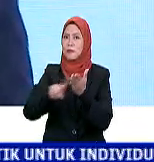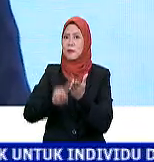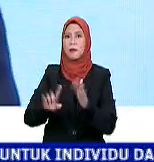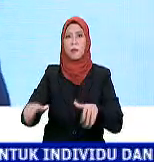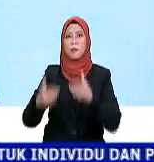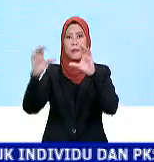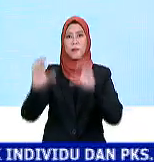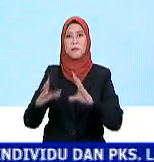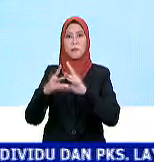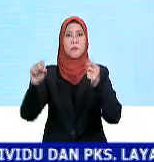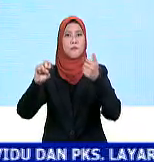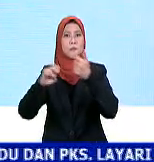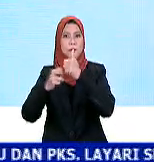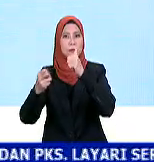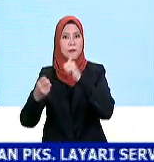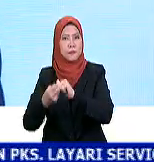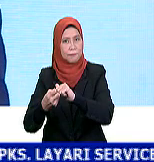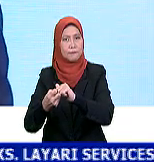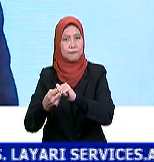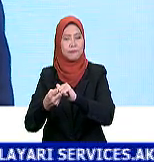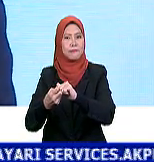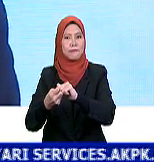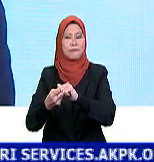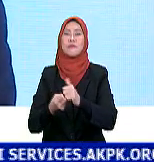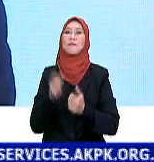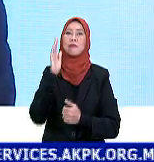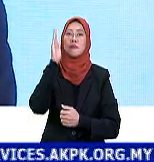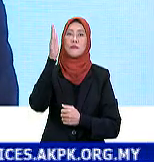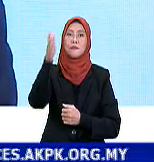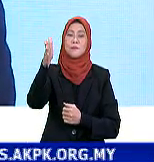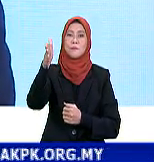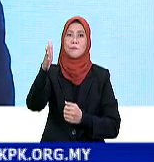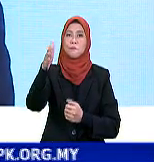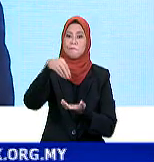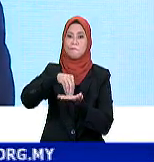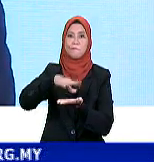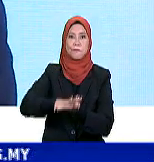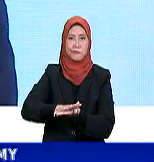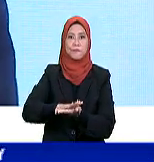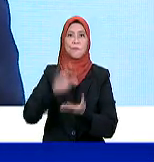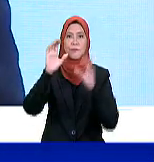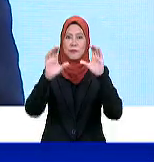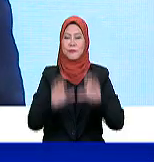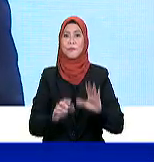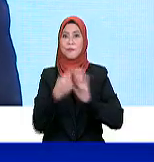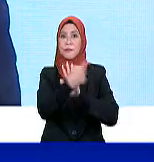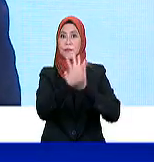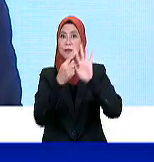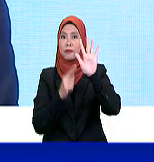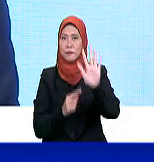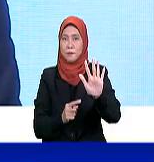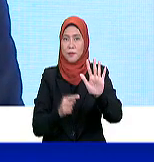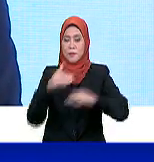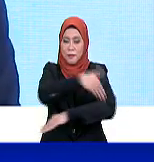caranya untuk kita menyelesaikan masalah ini. Kita akan mengambil pendekatan 5, yaitu